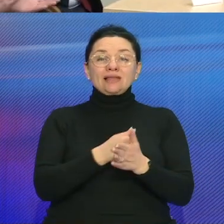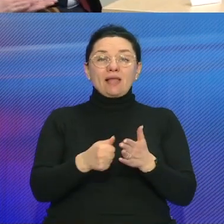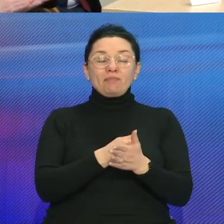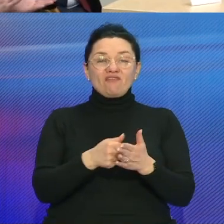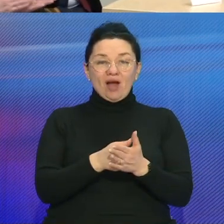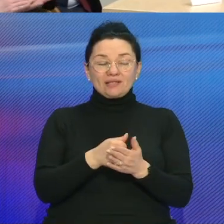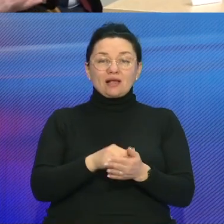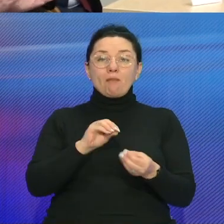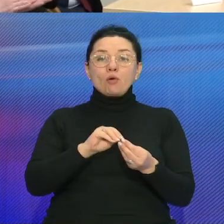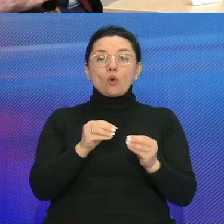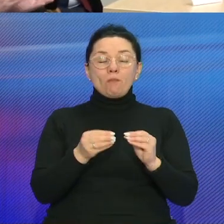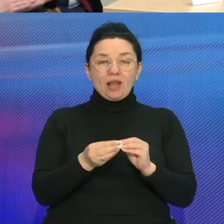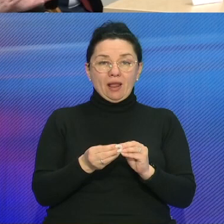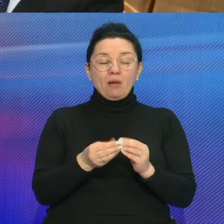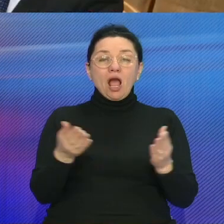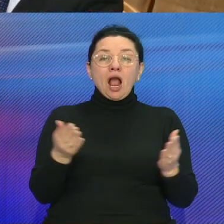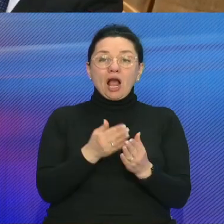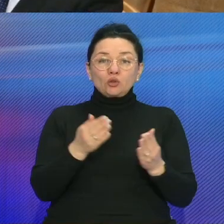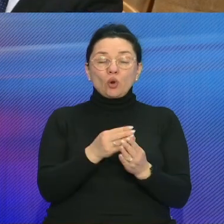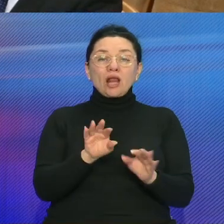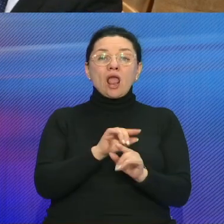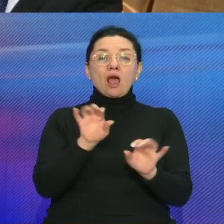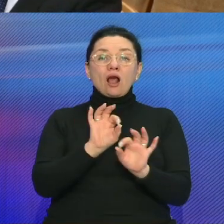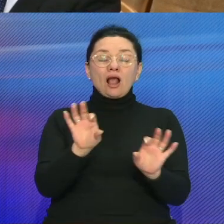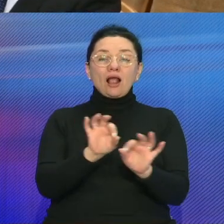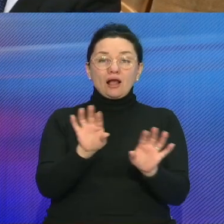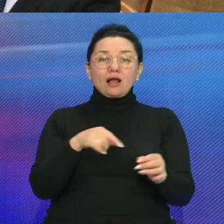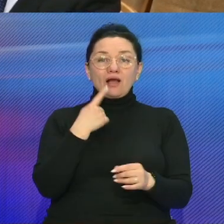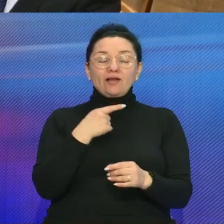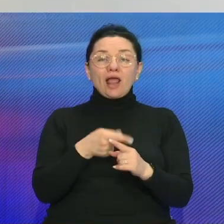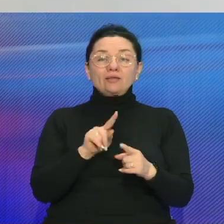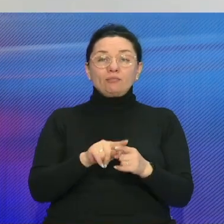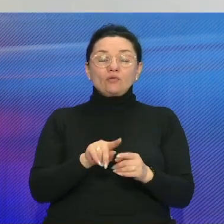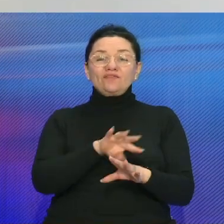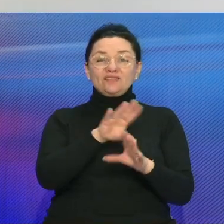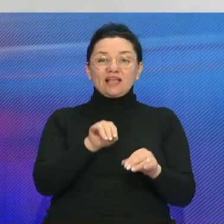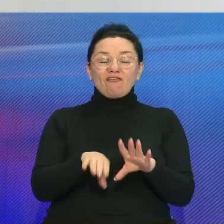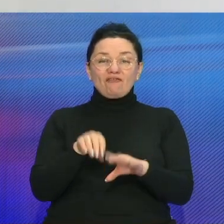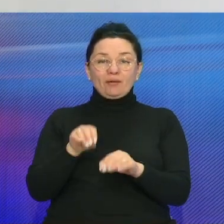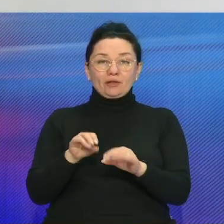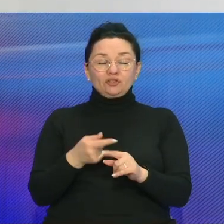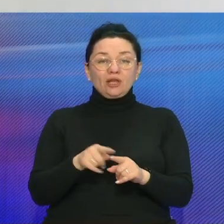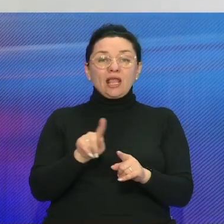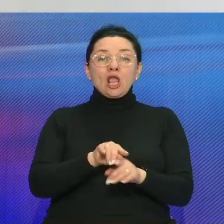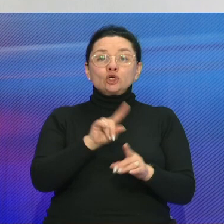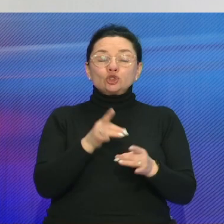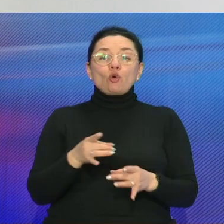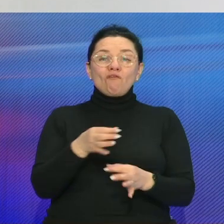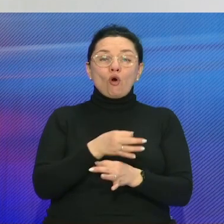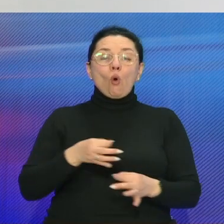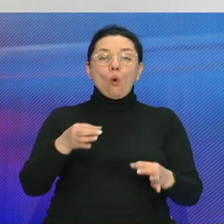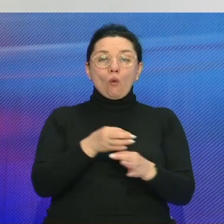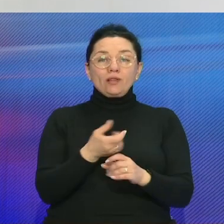запытов и проблем, которые охучивают выборщики. У свою чаргу на новобранный лидер выказала упълненность, что в регионе склауся